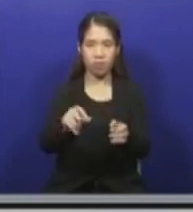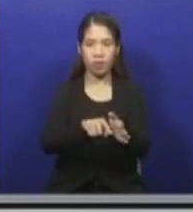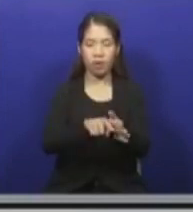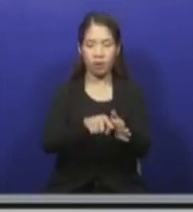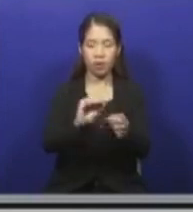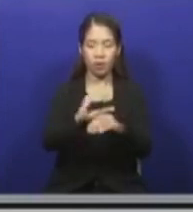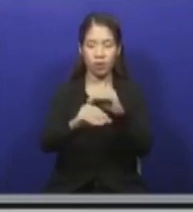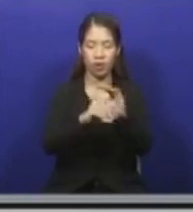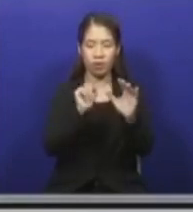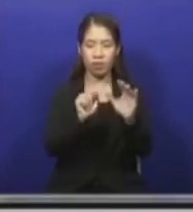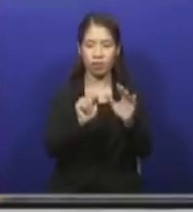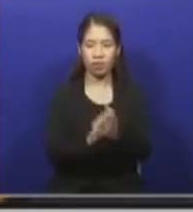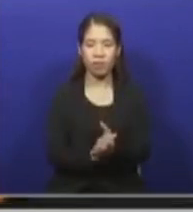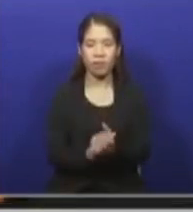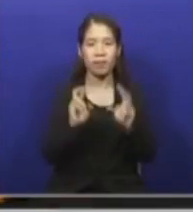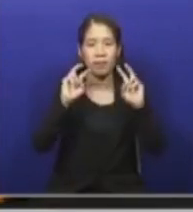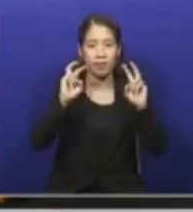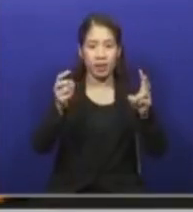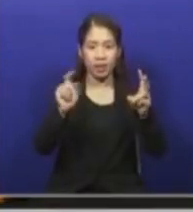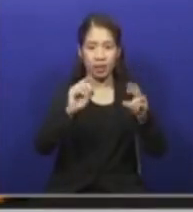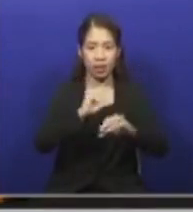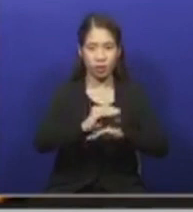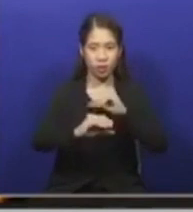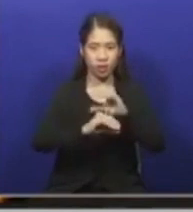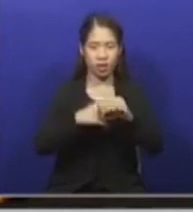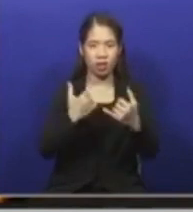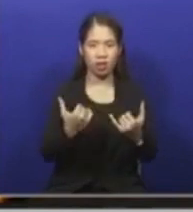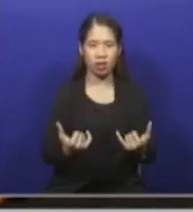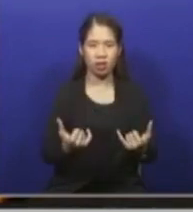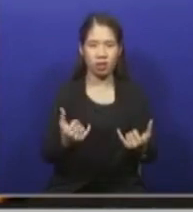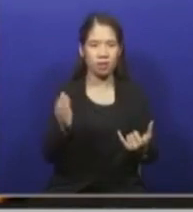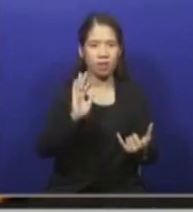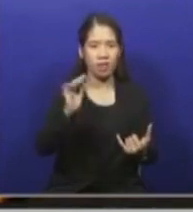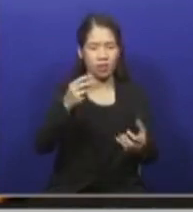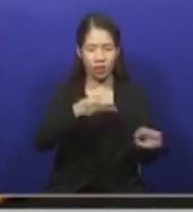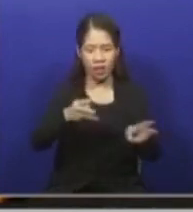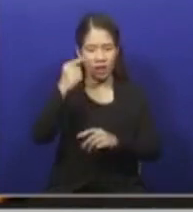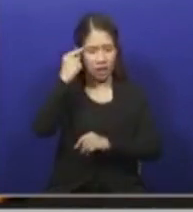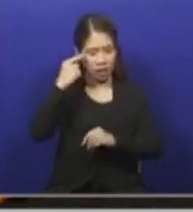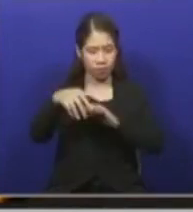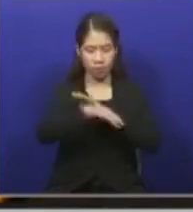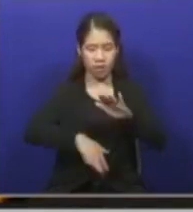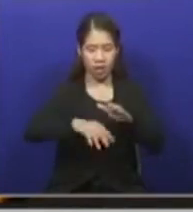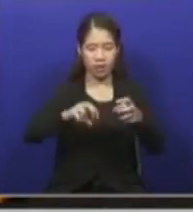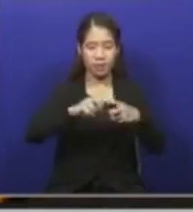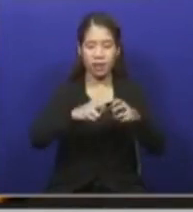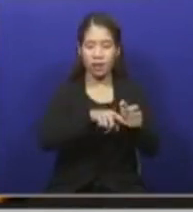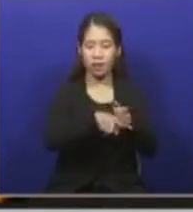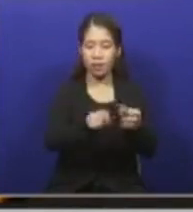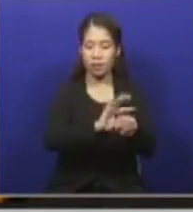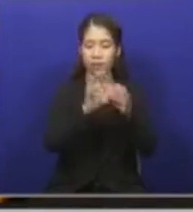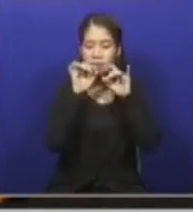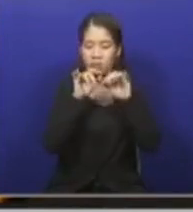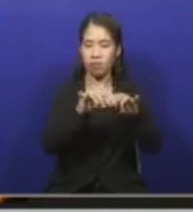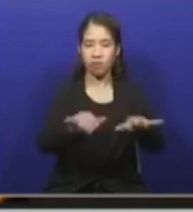ประเด็นก็คืออย่างนี้ครับท่านประธานโครงการเหล่านี้ไม่ได้เป็นโครงการที่มีฐานคิดมาจากวิกฤตการโรคระบาดครั้